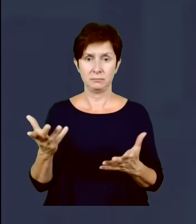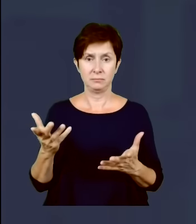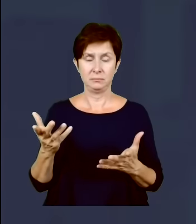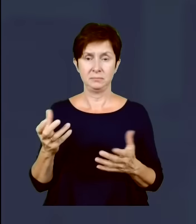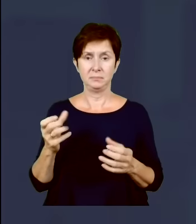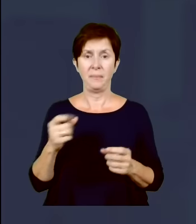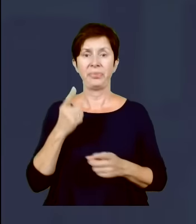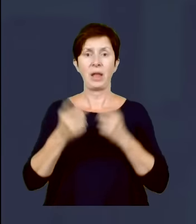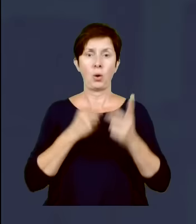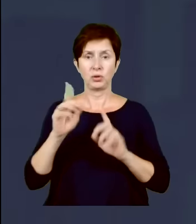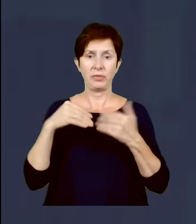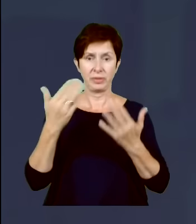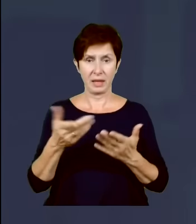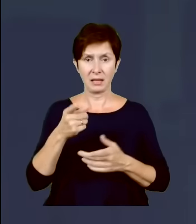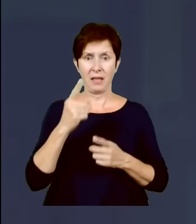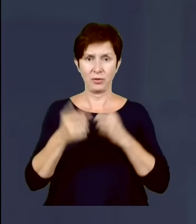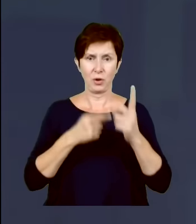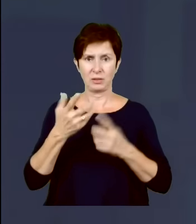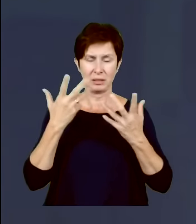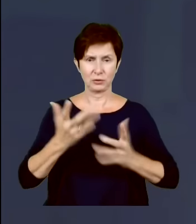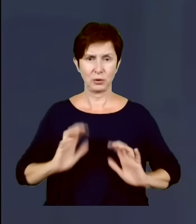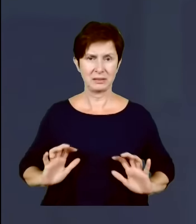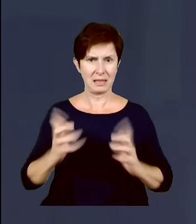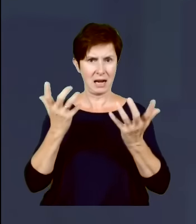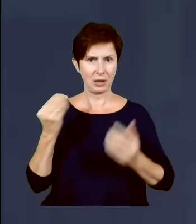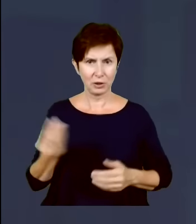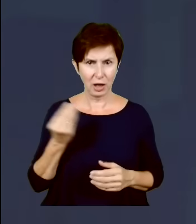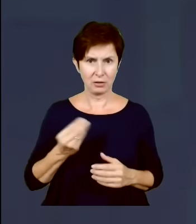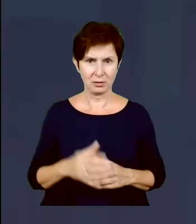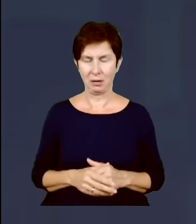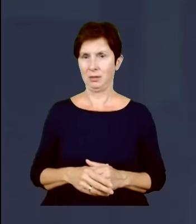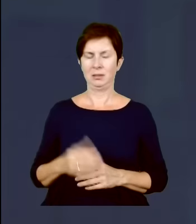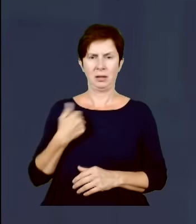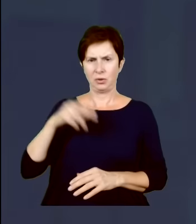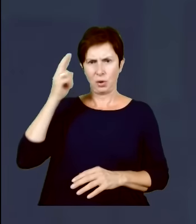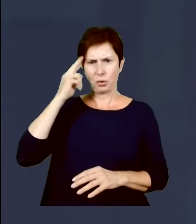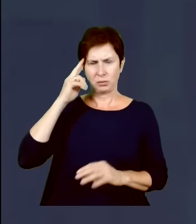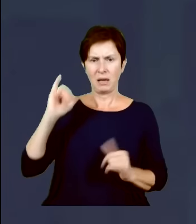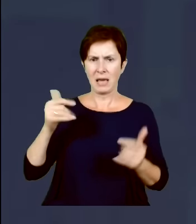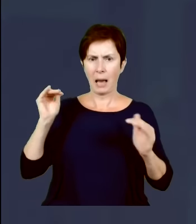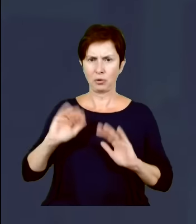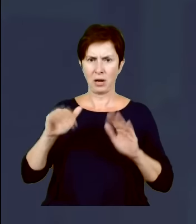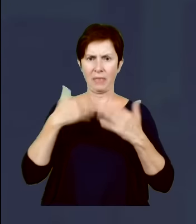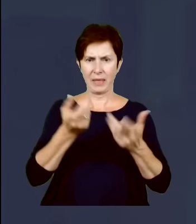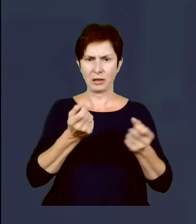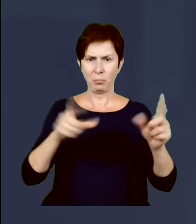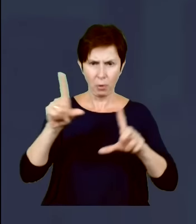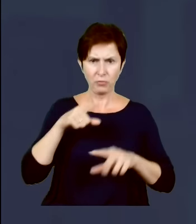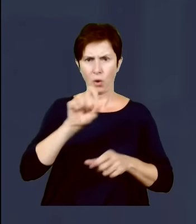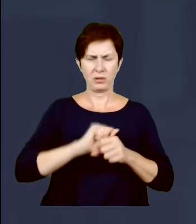nauczycielom pensję że nauczyciele są strajkować No to ja już naprawdę nie rozumiem jak można komuś dać podwyżkę żeby był